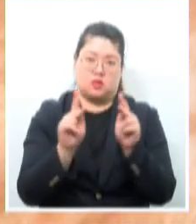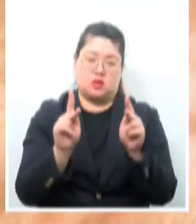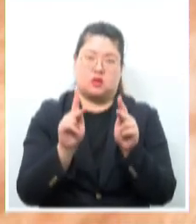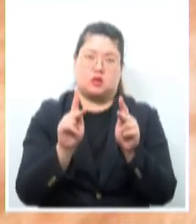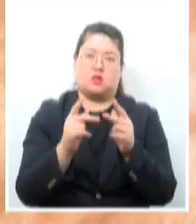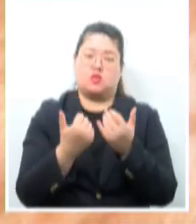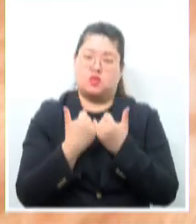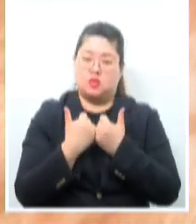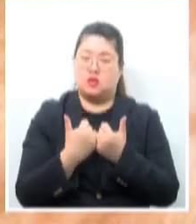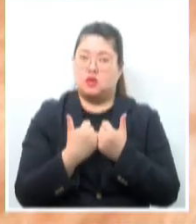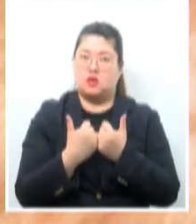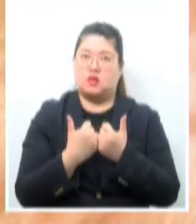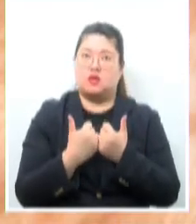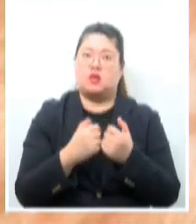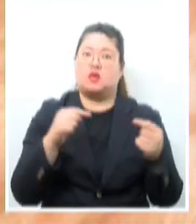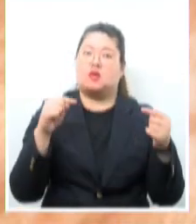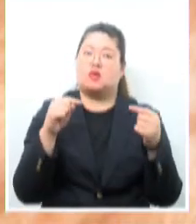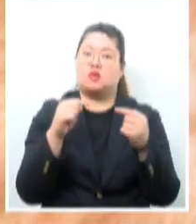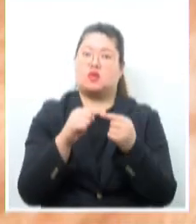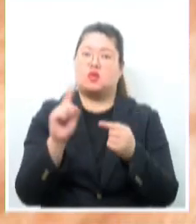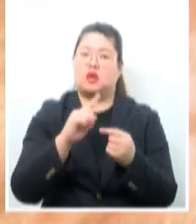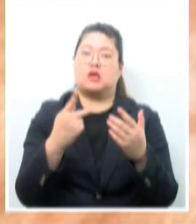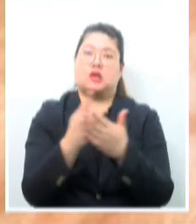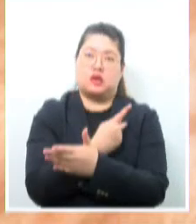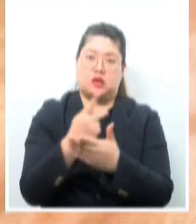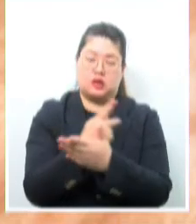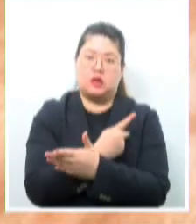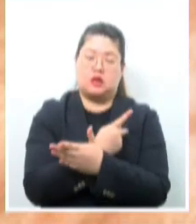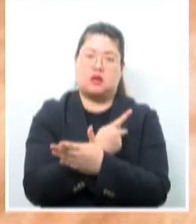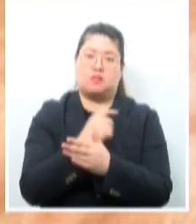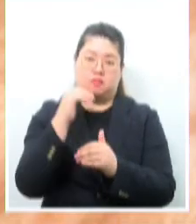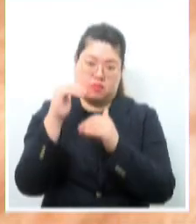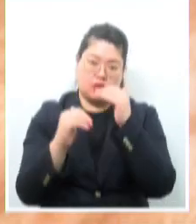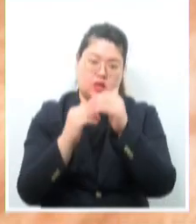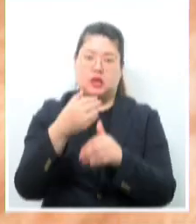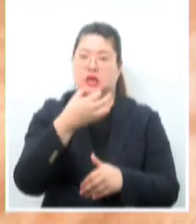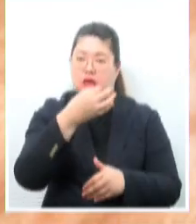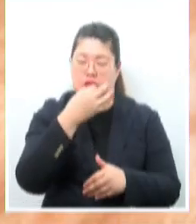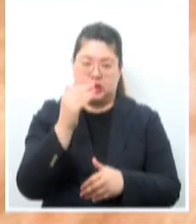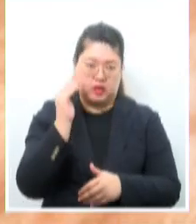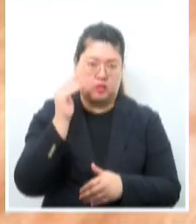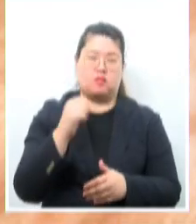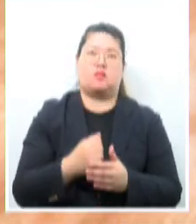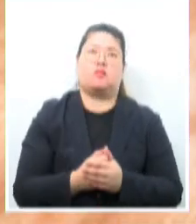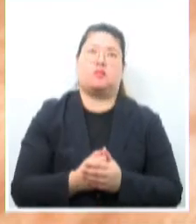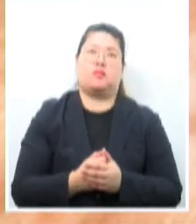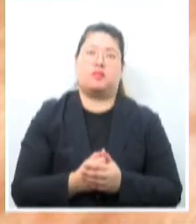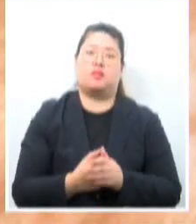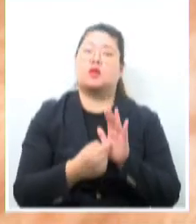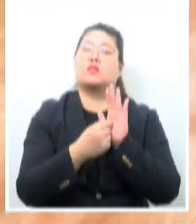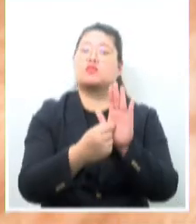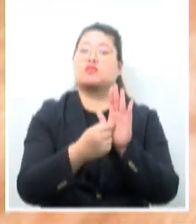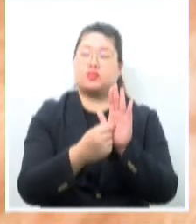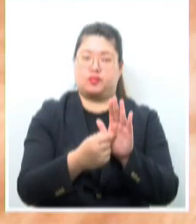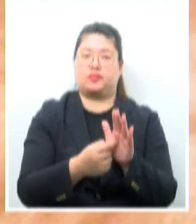านจะพาทุกท่านไปที่จังหวัดกาญจนบุรีค่ะกับการพัฒนาทักษะอาชีพสู่อนาคตนะคะด้วยมีสุขโมเดลของโรงเรียนบ้าน